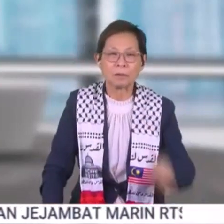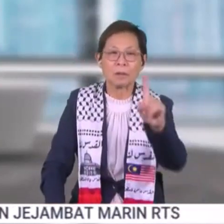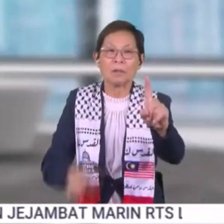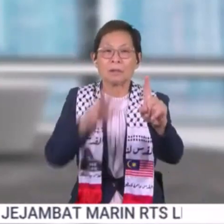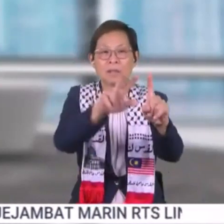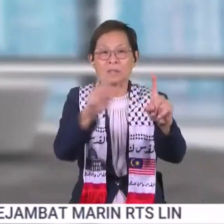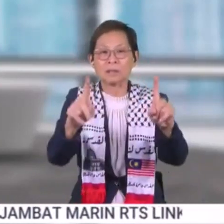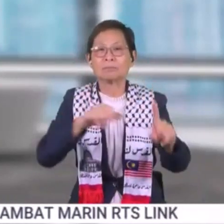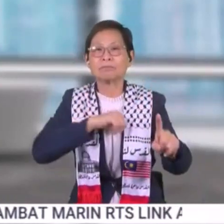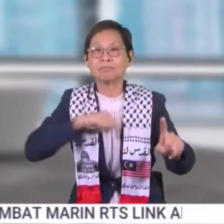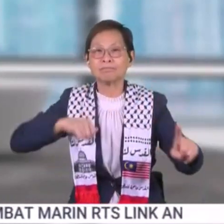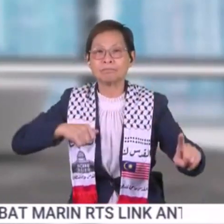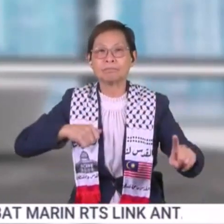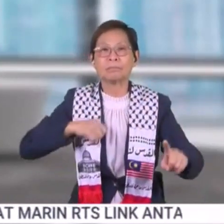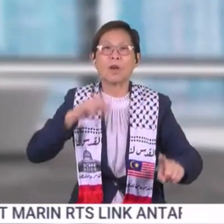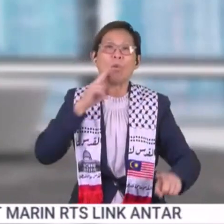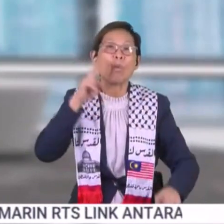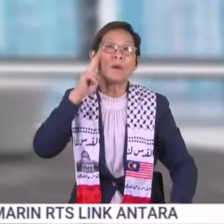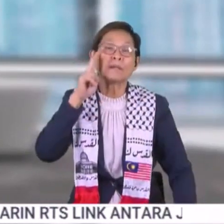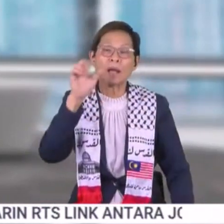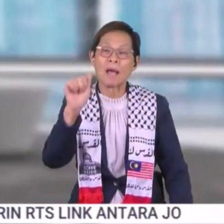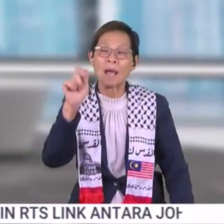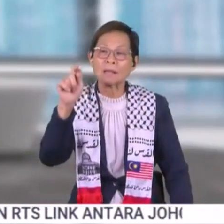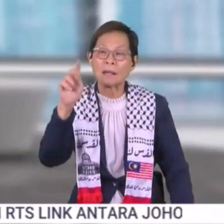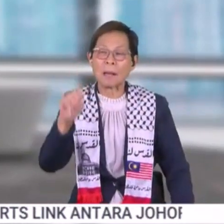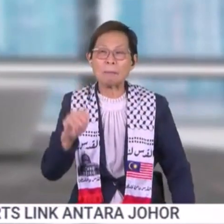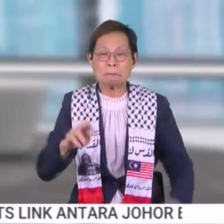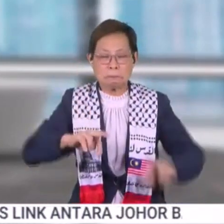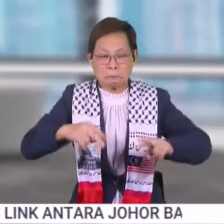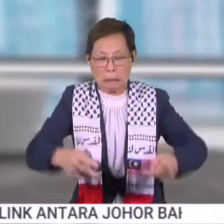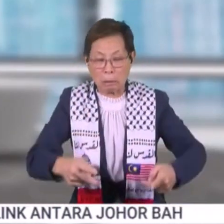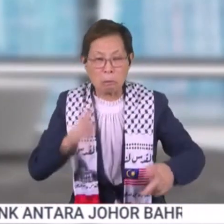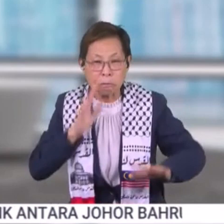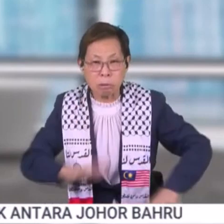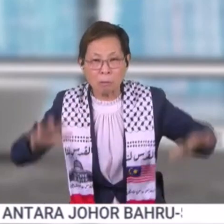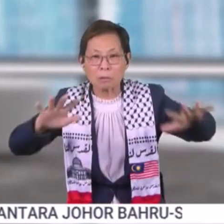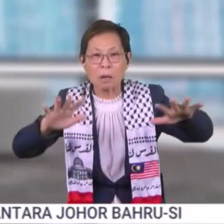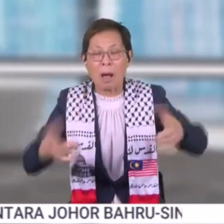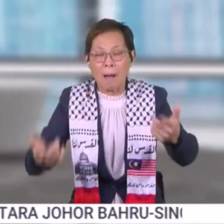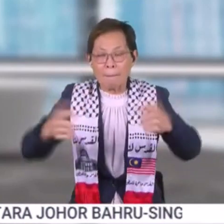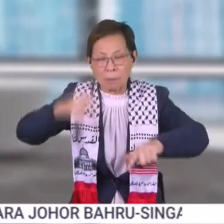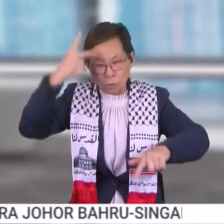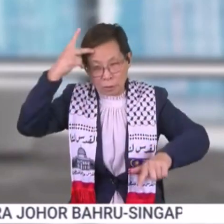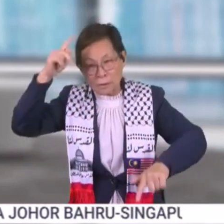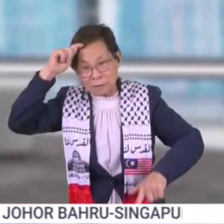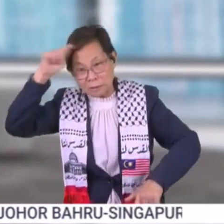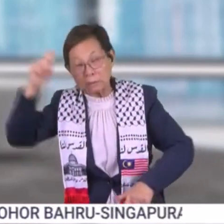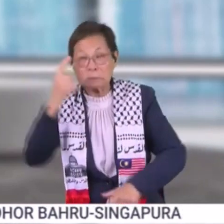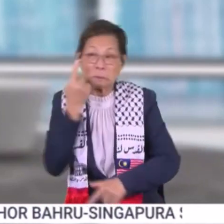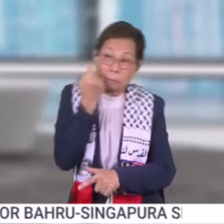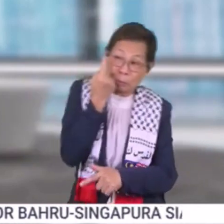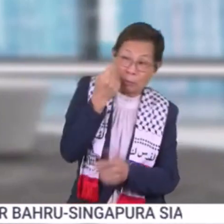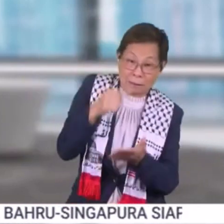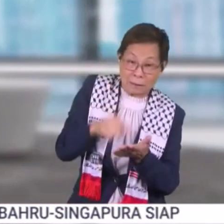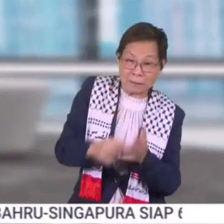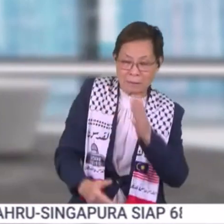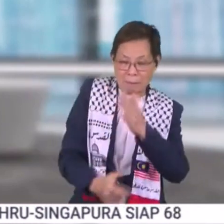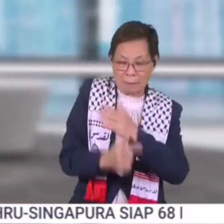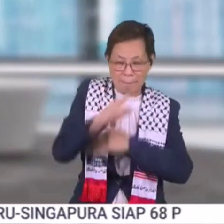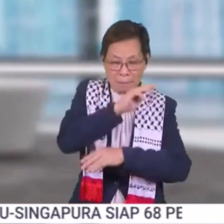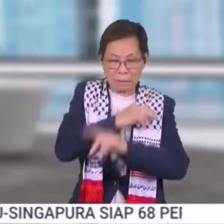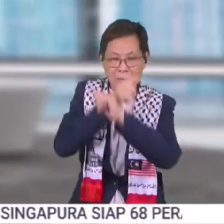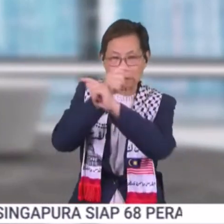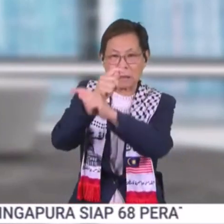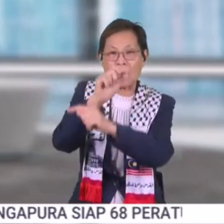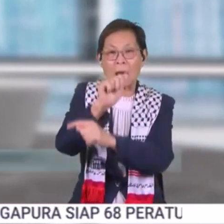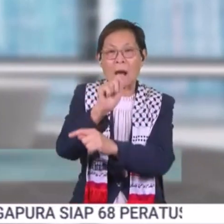131 anggota dan Veteran ATM terkesan banjir ketika melanda Kelantan dan Terengganu baru-baru ini timbalan Menteri